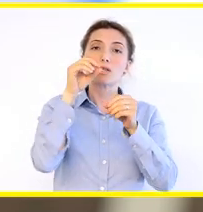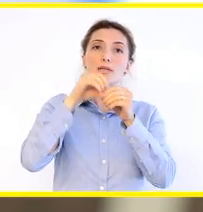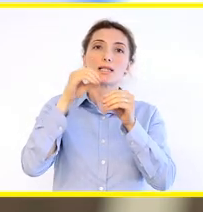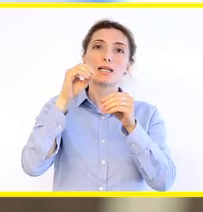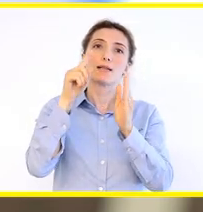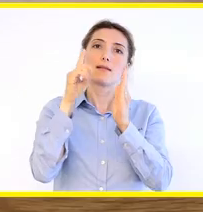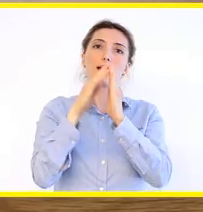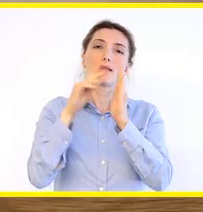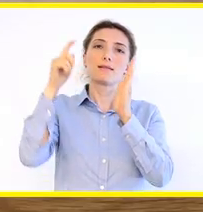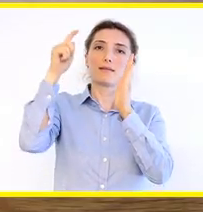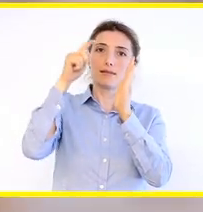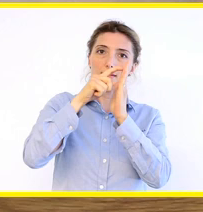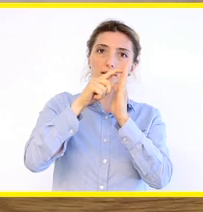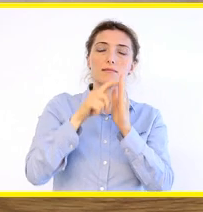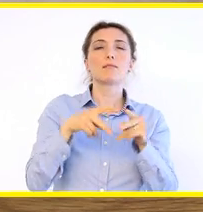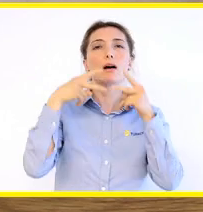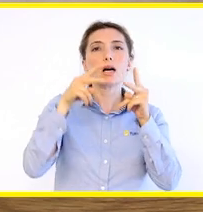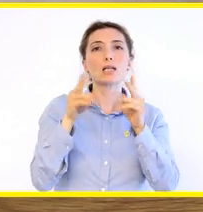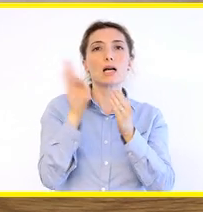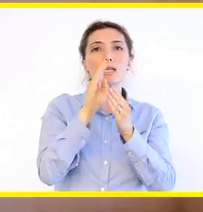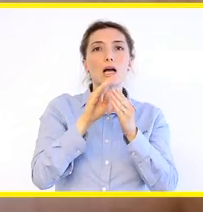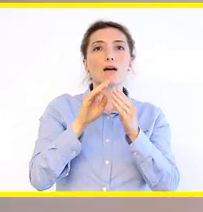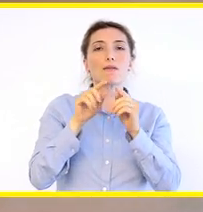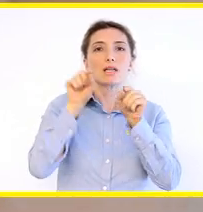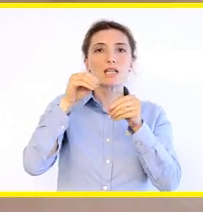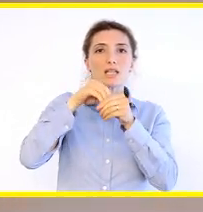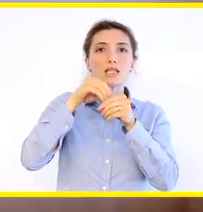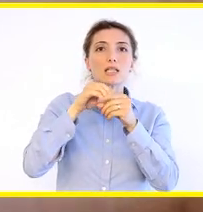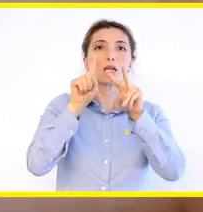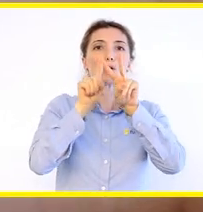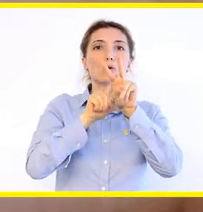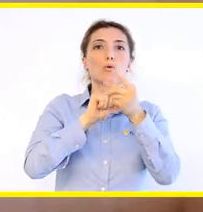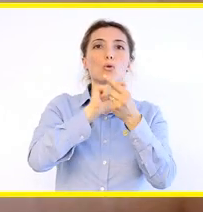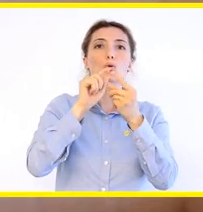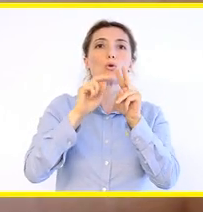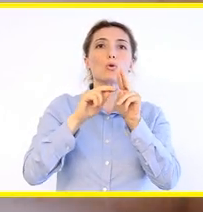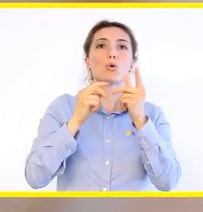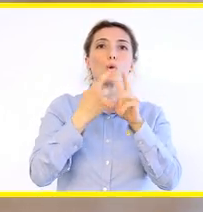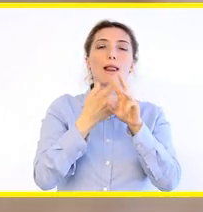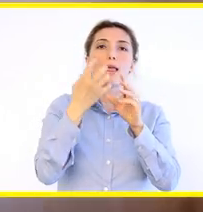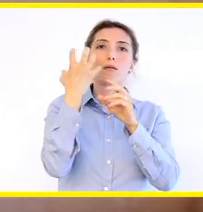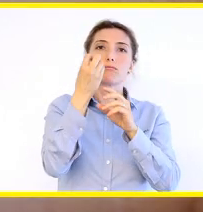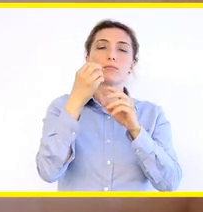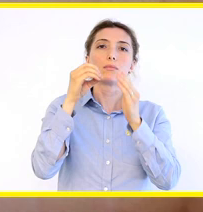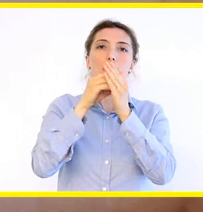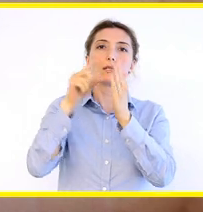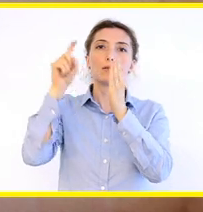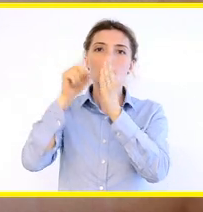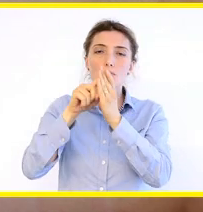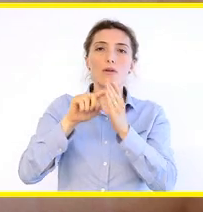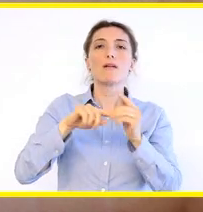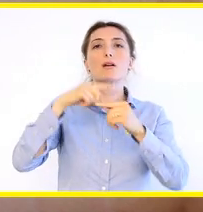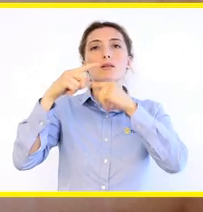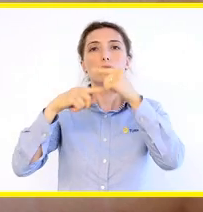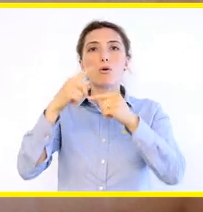uygulamanın üstüne dokunun. Açılan detay sayfasında bulunan Yükle butonuna, ardından ekranda açılacak pencerede